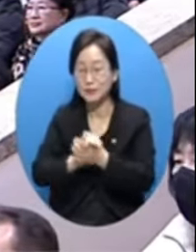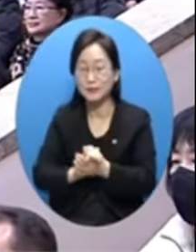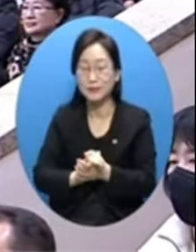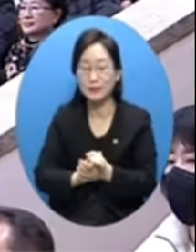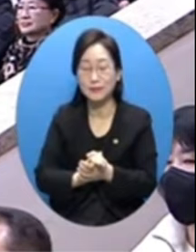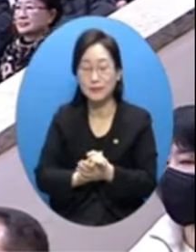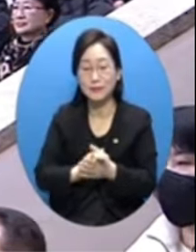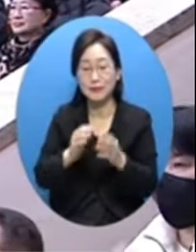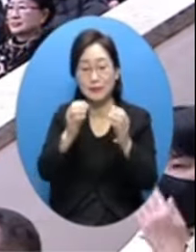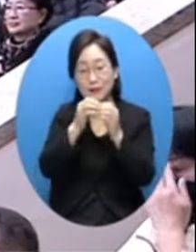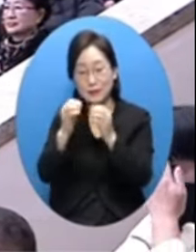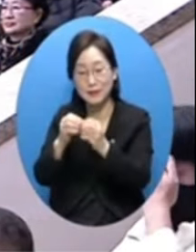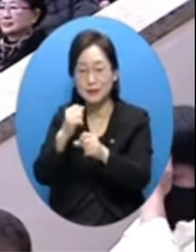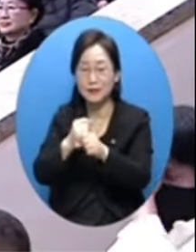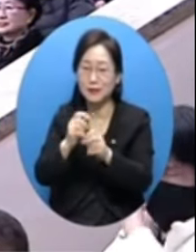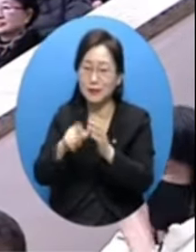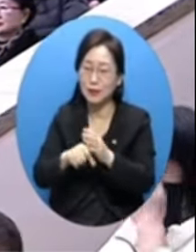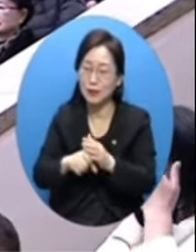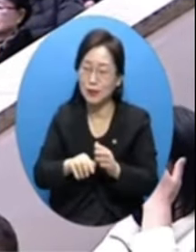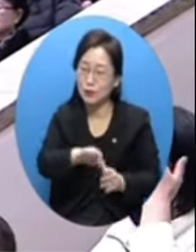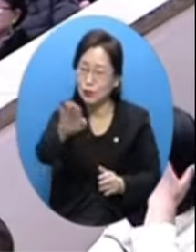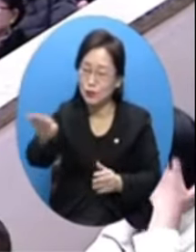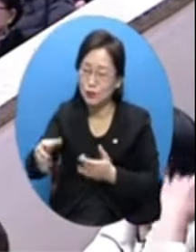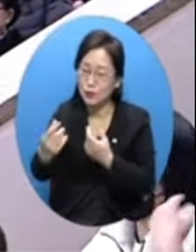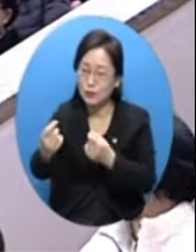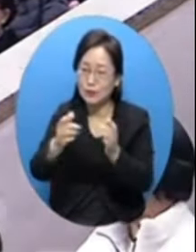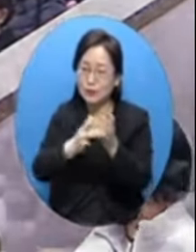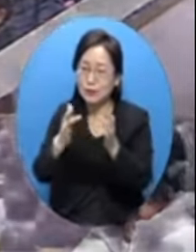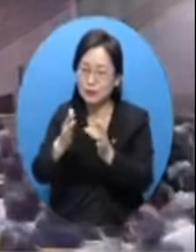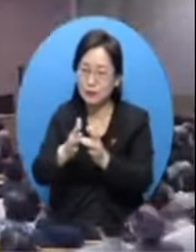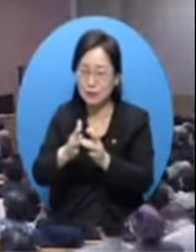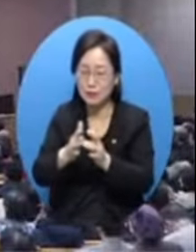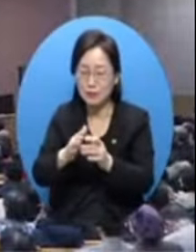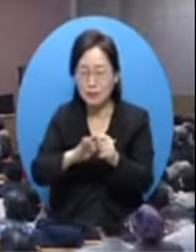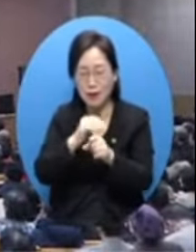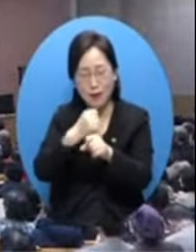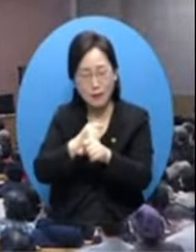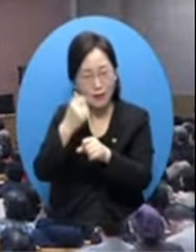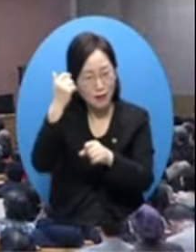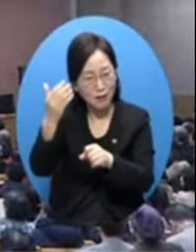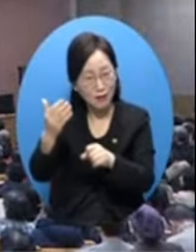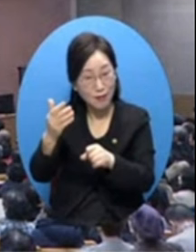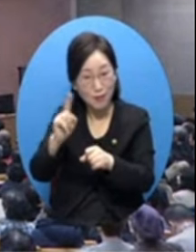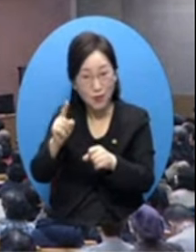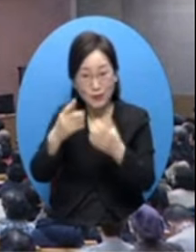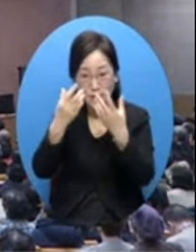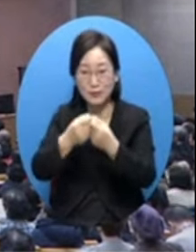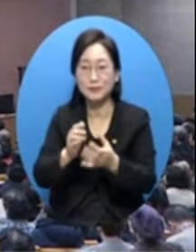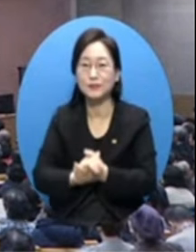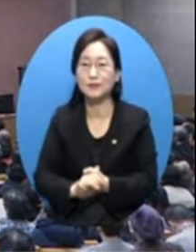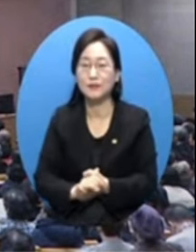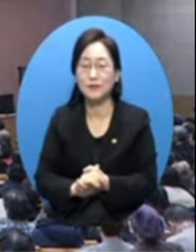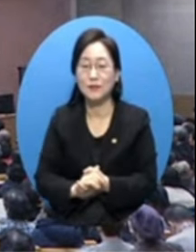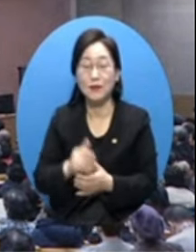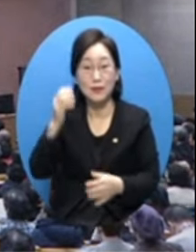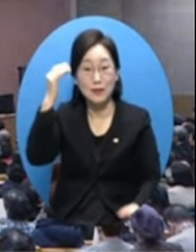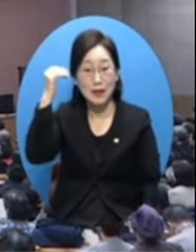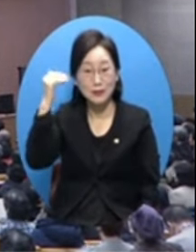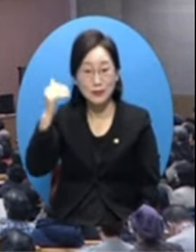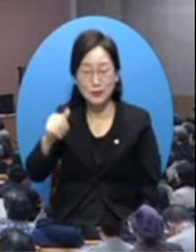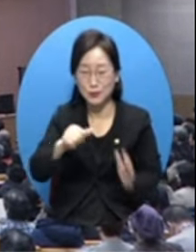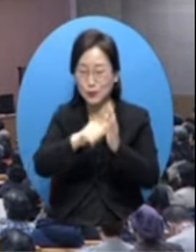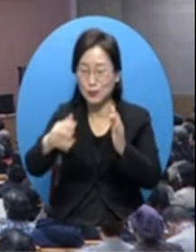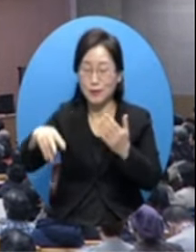생각하면서 우리가 예수님을 이만큼 사랑할까 하는 생각을 제가 해 보았습니다 가서가 이렇게 됐습니다이 우리나라의 유명한